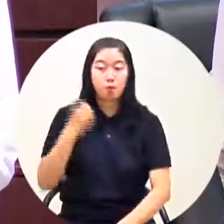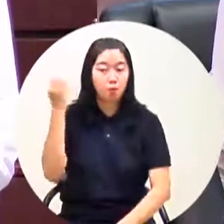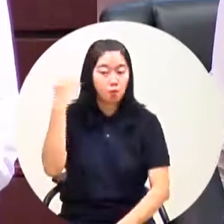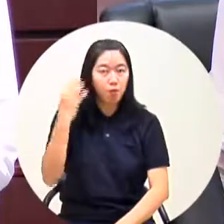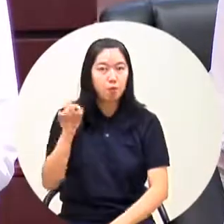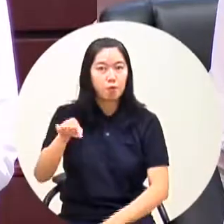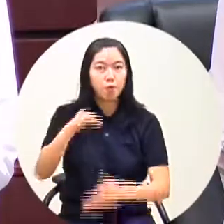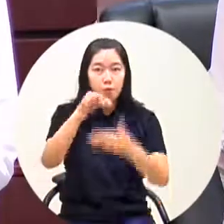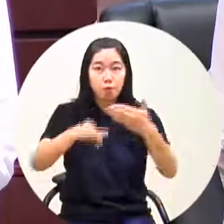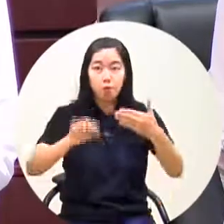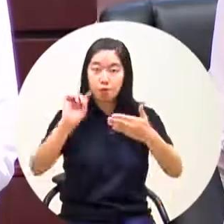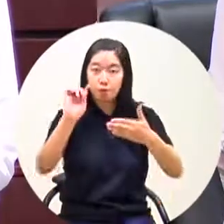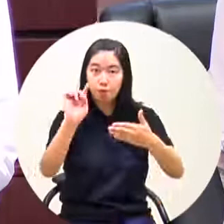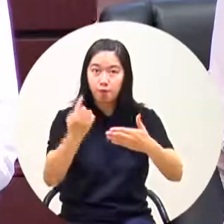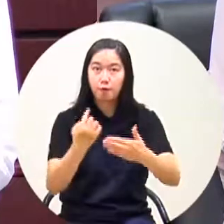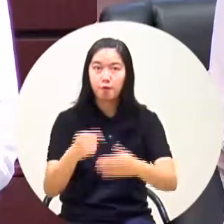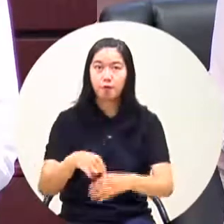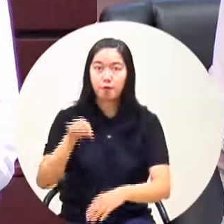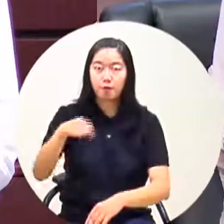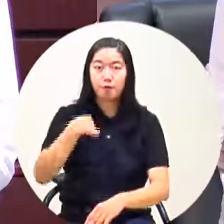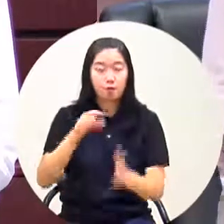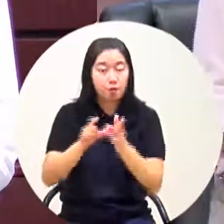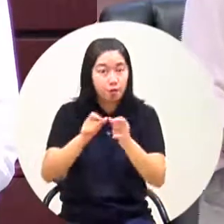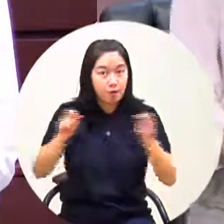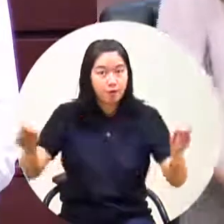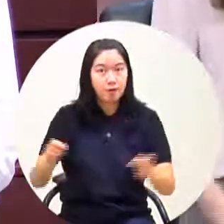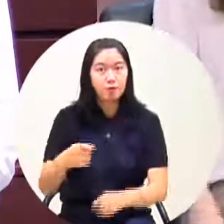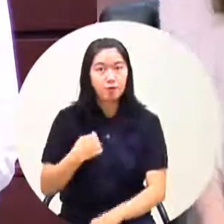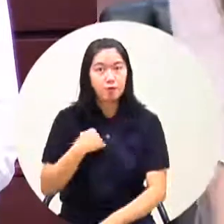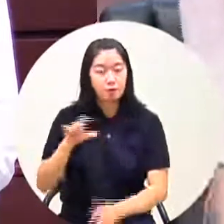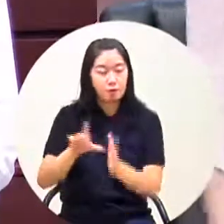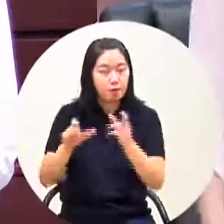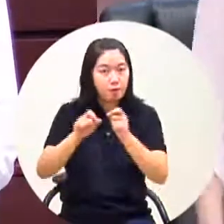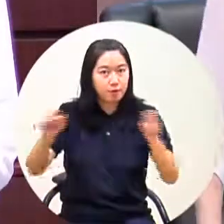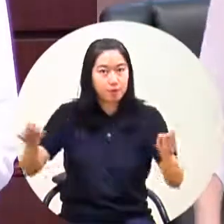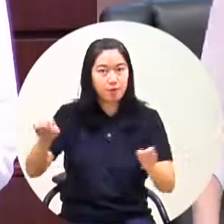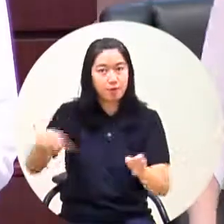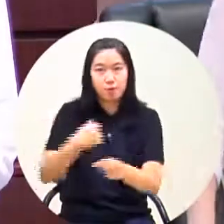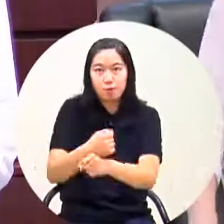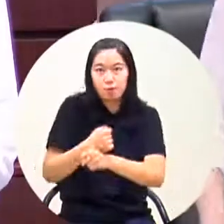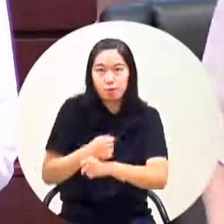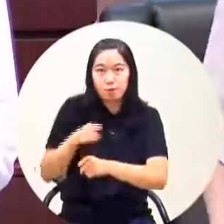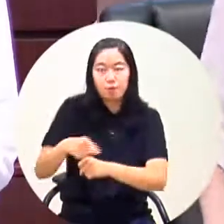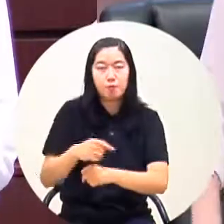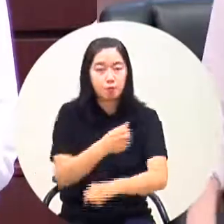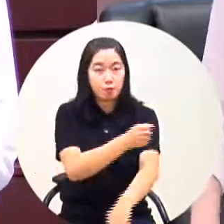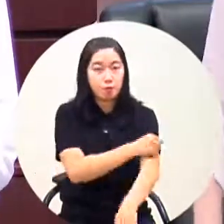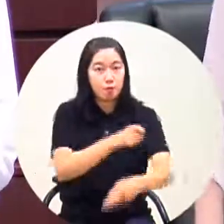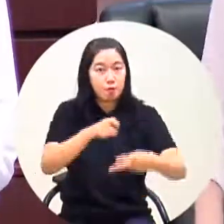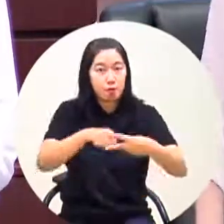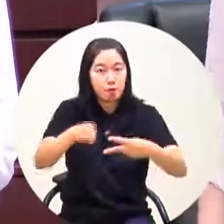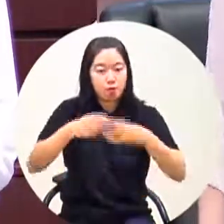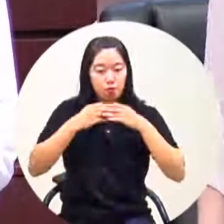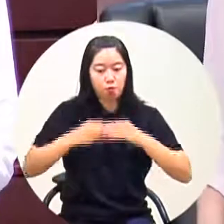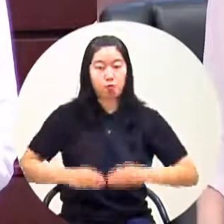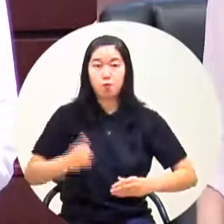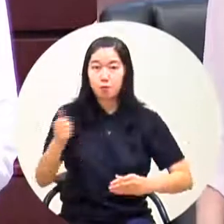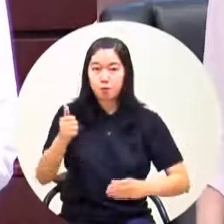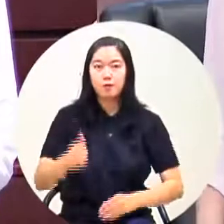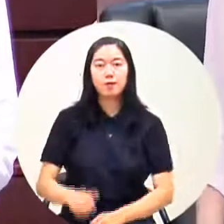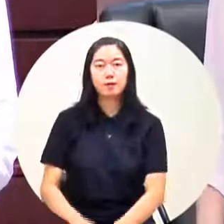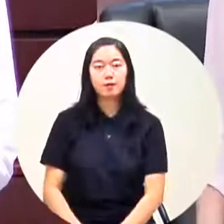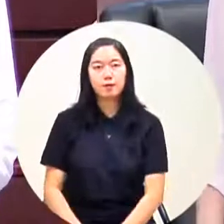案的来源也是因为我们长期，也是因为我们长期在注意劳运的中委员，也就是你的前老